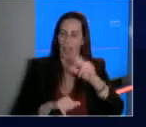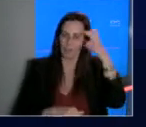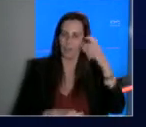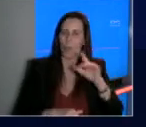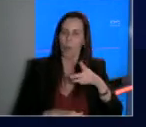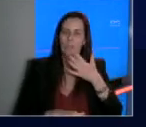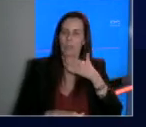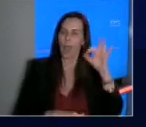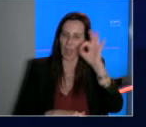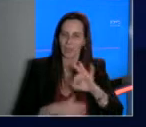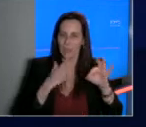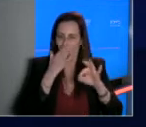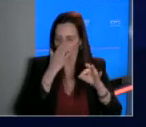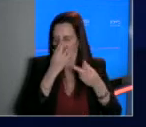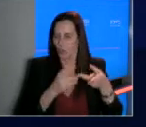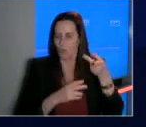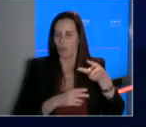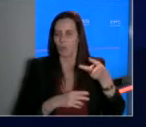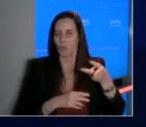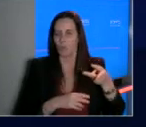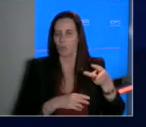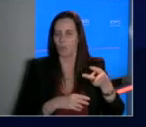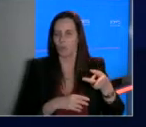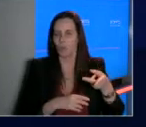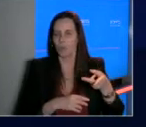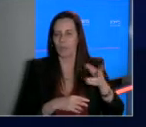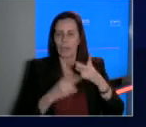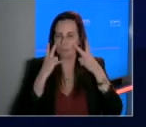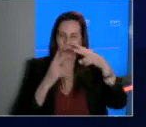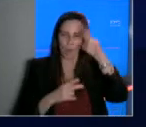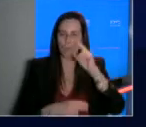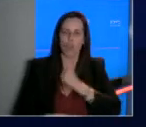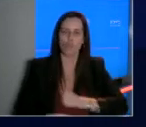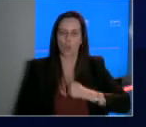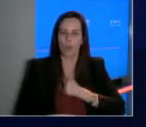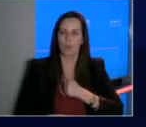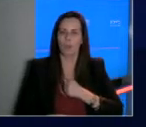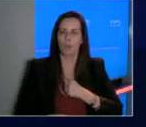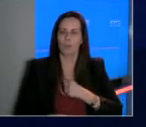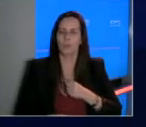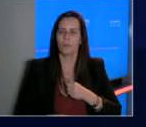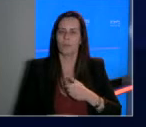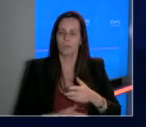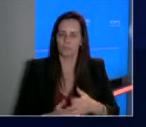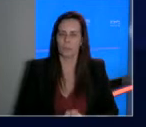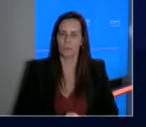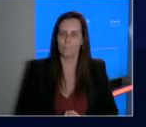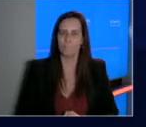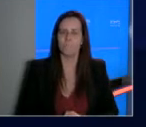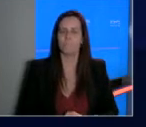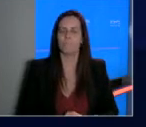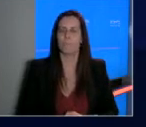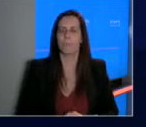המשותפת. כנראה שישראל עדיין מעבר לכל איך הייתם מסתכלים על ההורים השקולים. כמובן כאילו